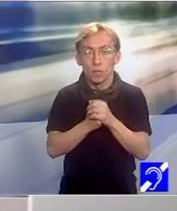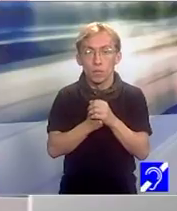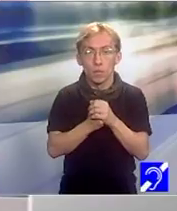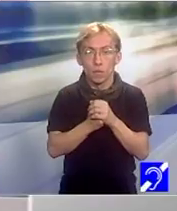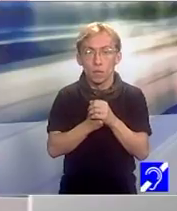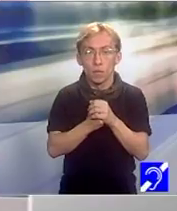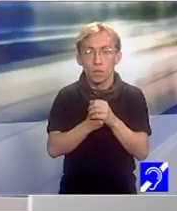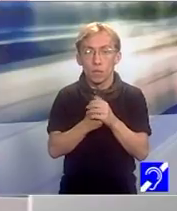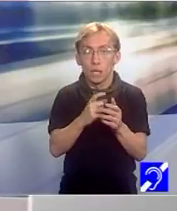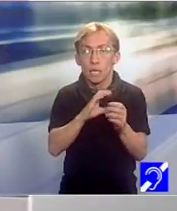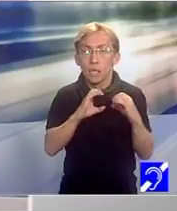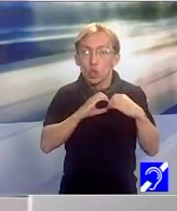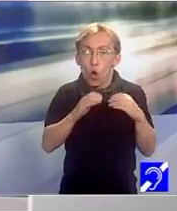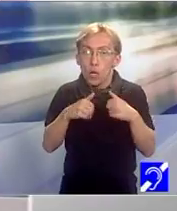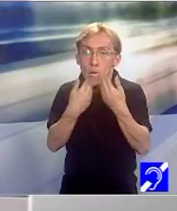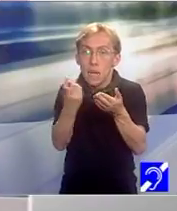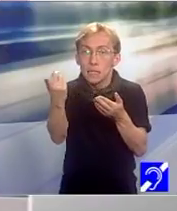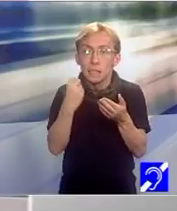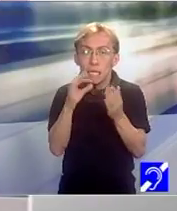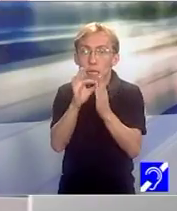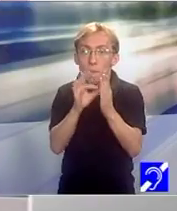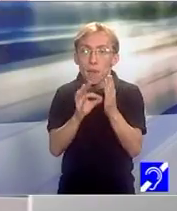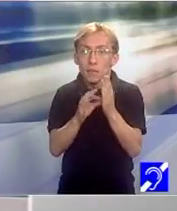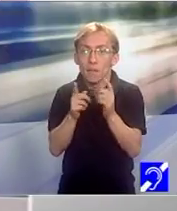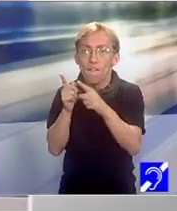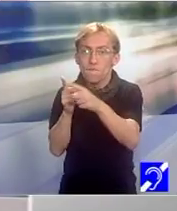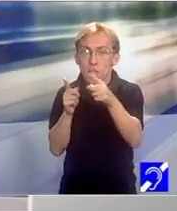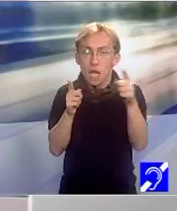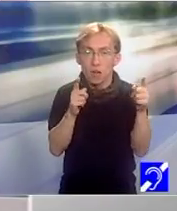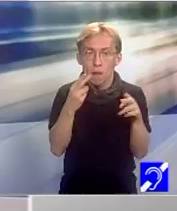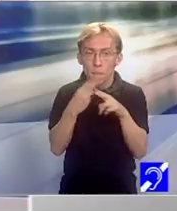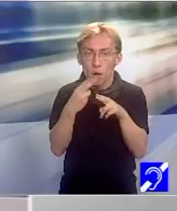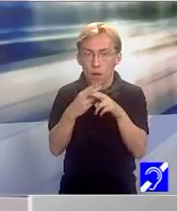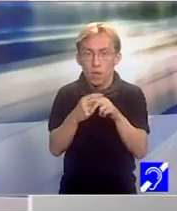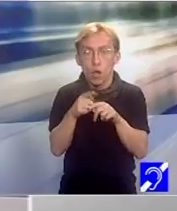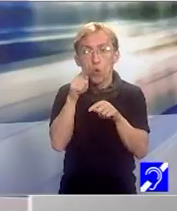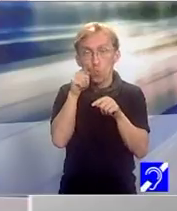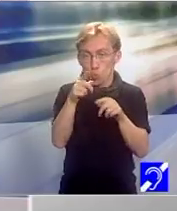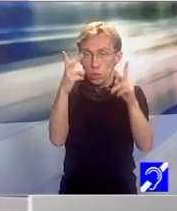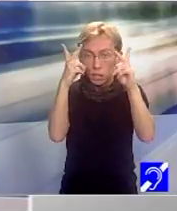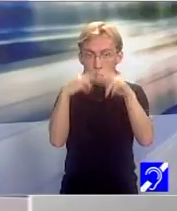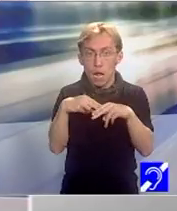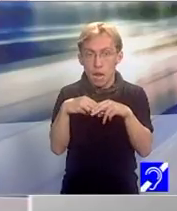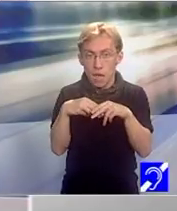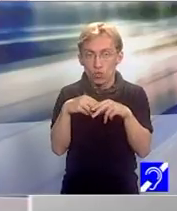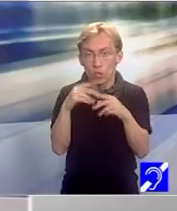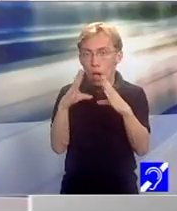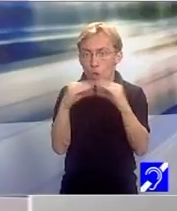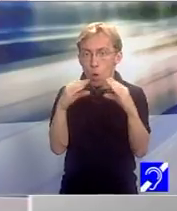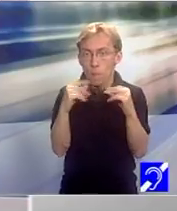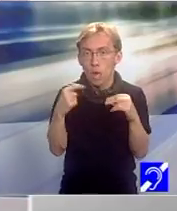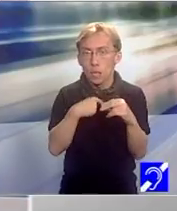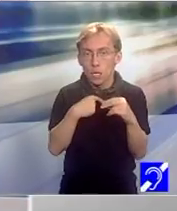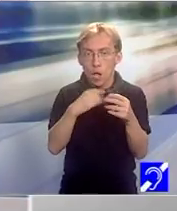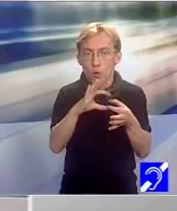distribui, de fapt donez eu din medicamentele personal fiecărui bolnav. Tu înțelegi că în România eu țin în viață 127 de oameni și îmi